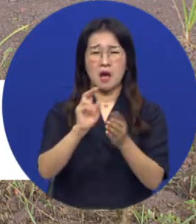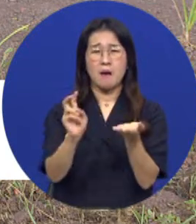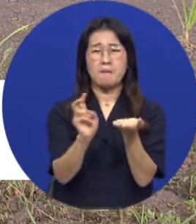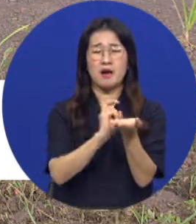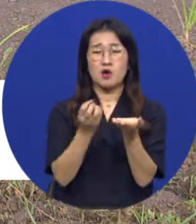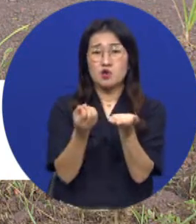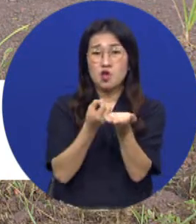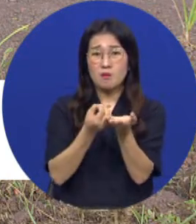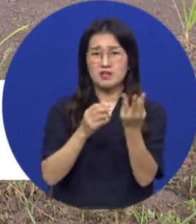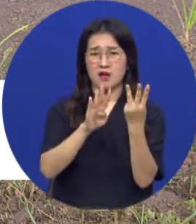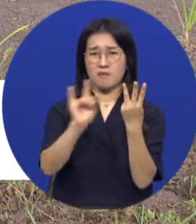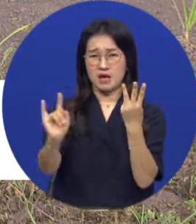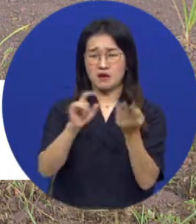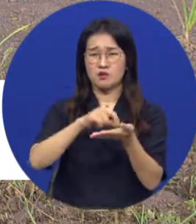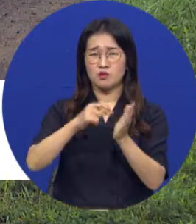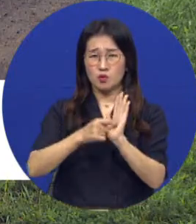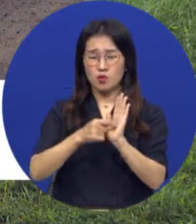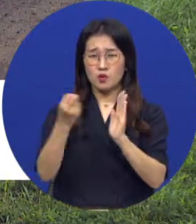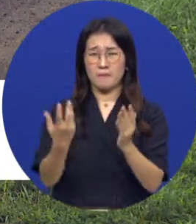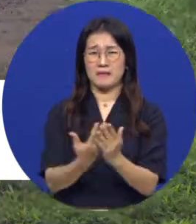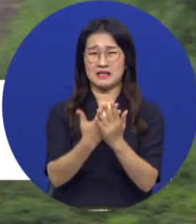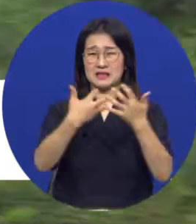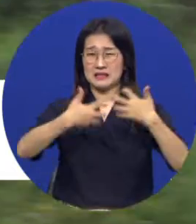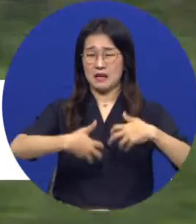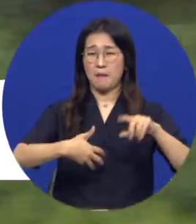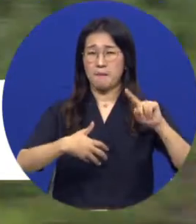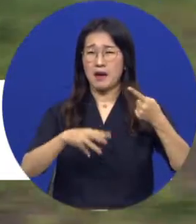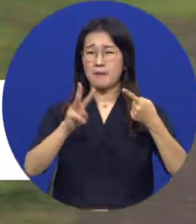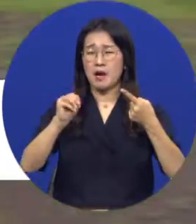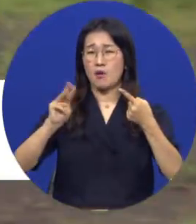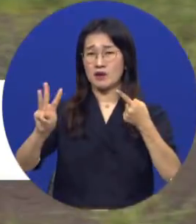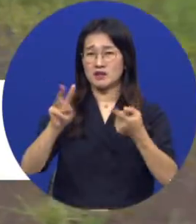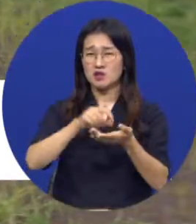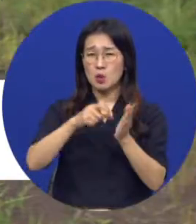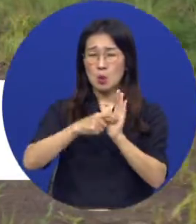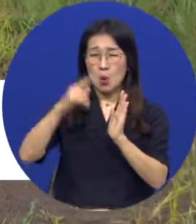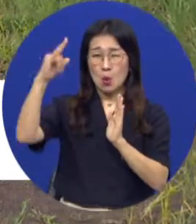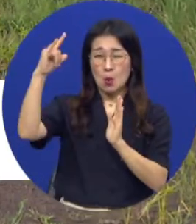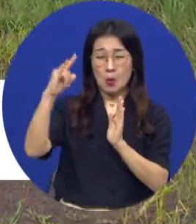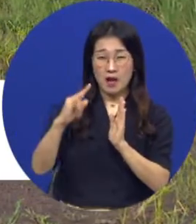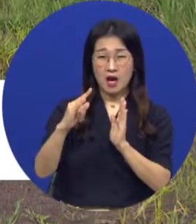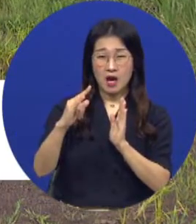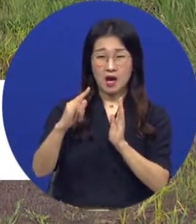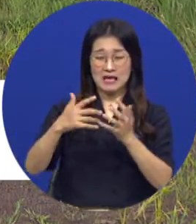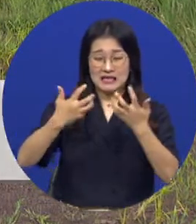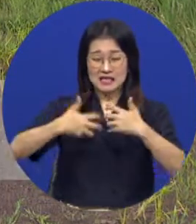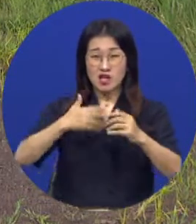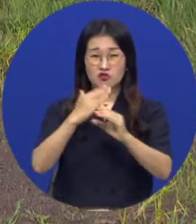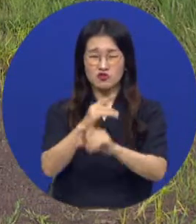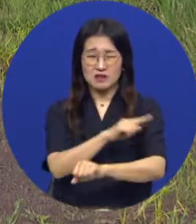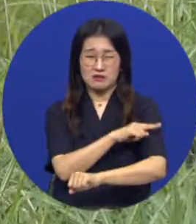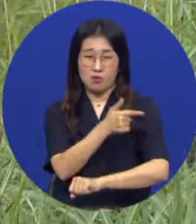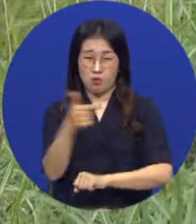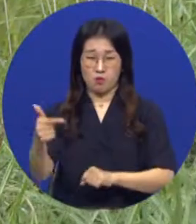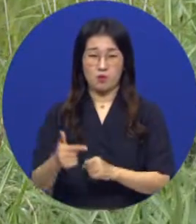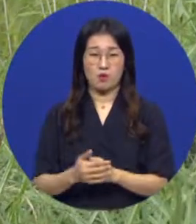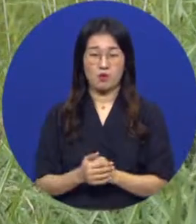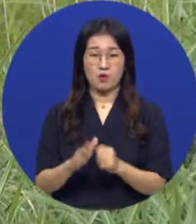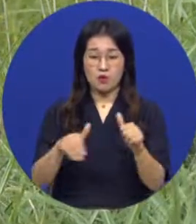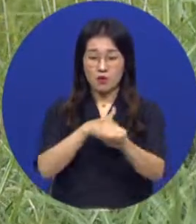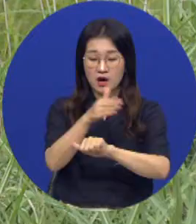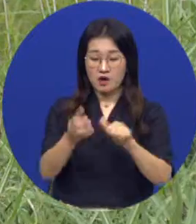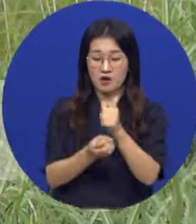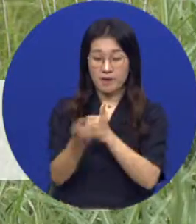3배에 육박하고 발전 용량은 100메가 와트 로 태양광 발전으로 는 제주 최대 규모입니다 환경영향평가